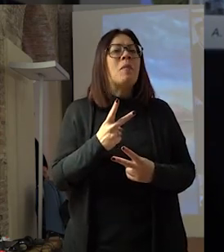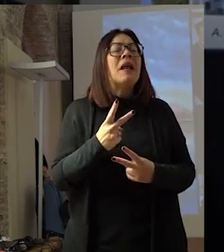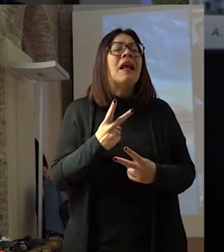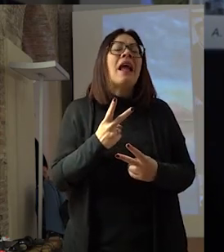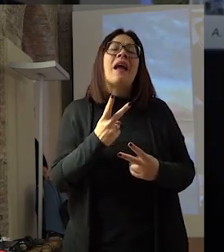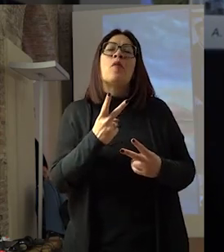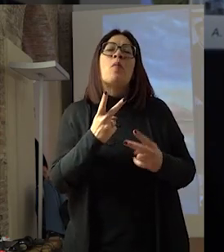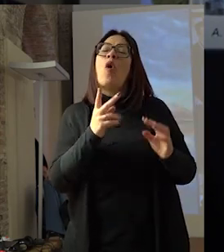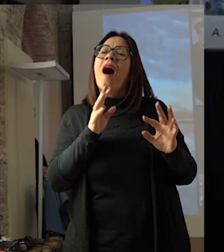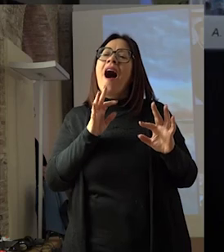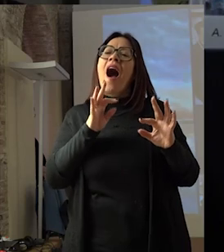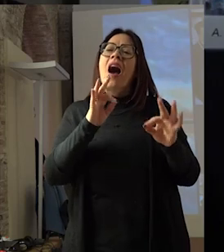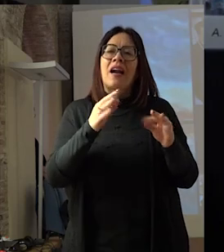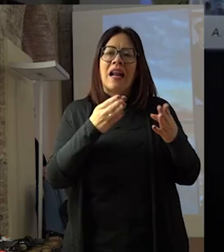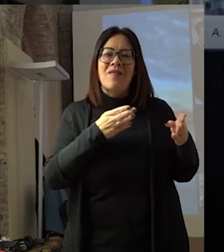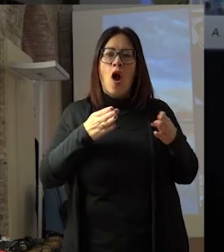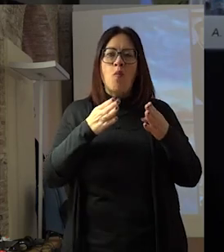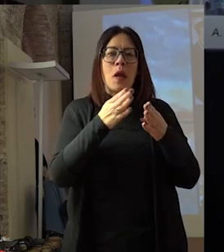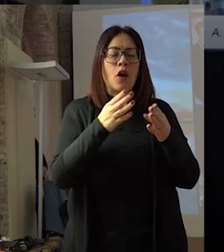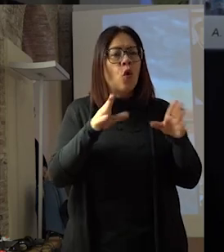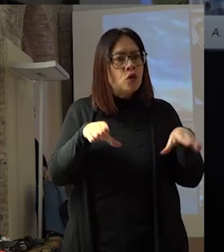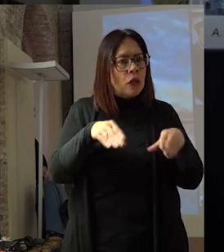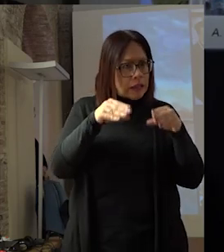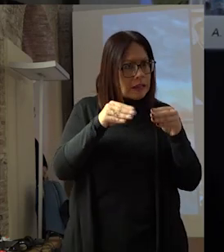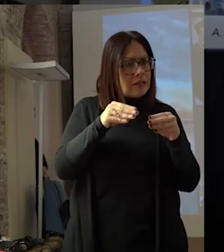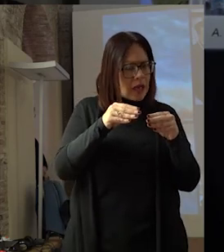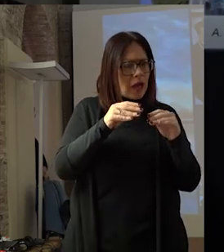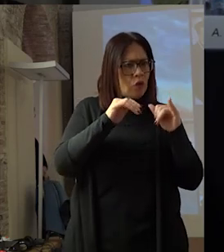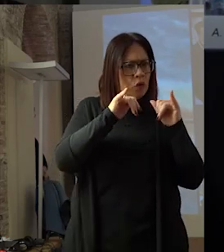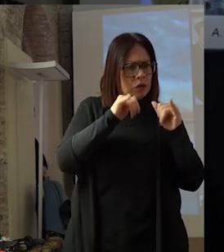percorso che ho iniziato io sì indegnamente